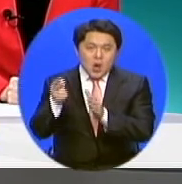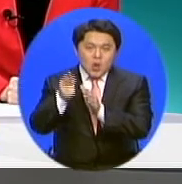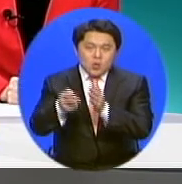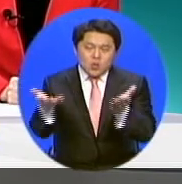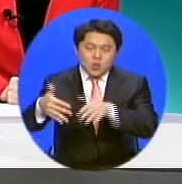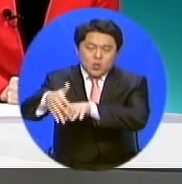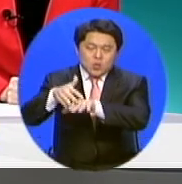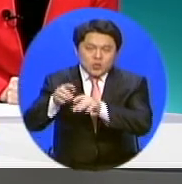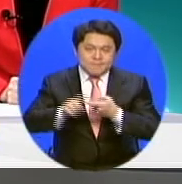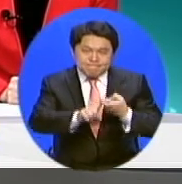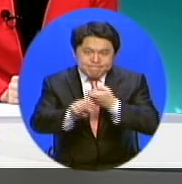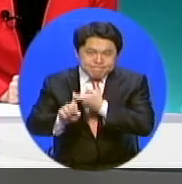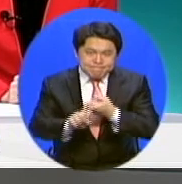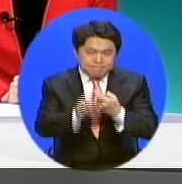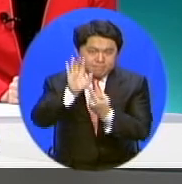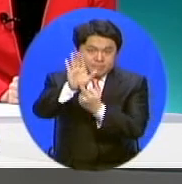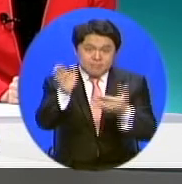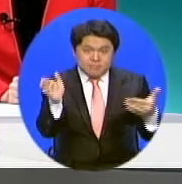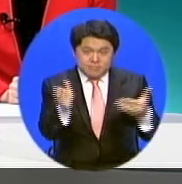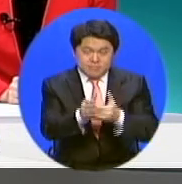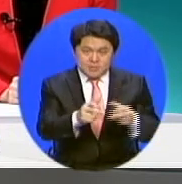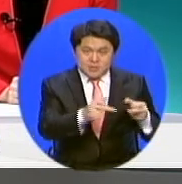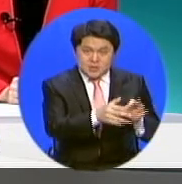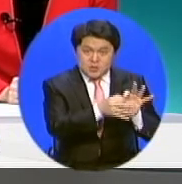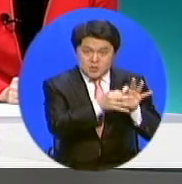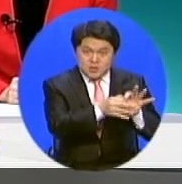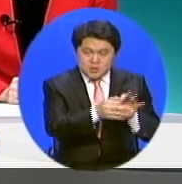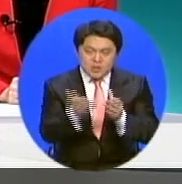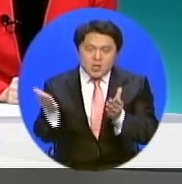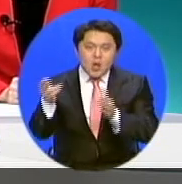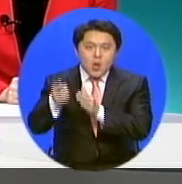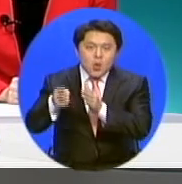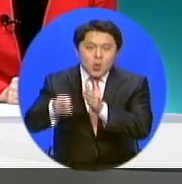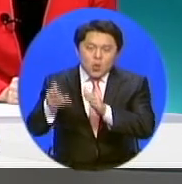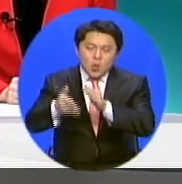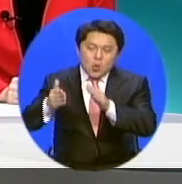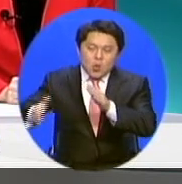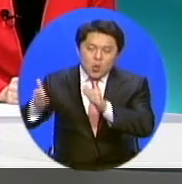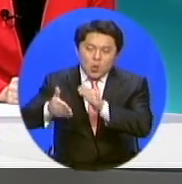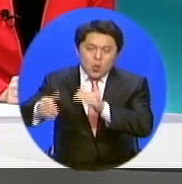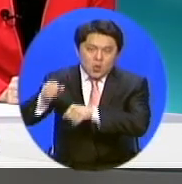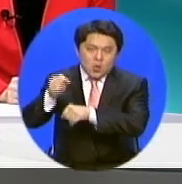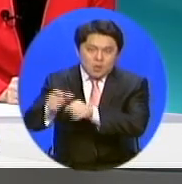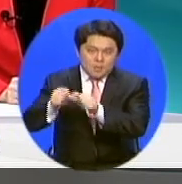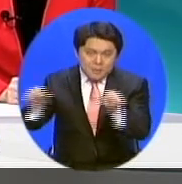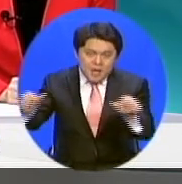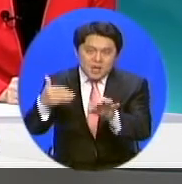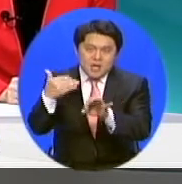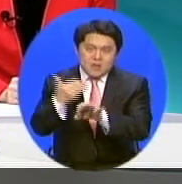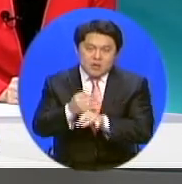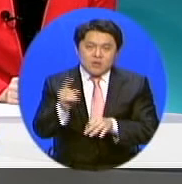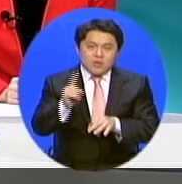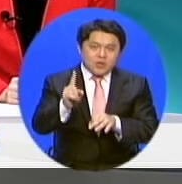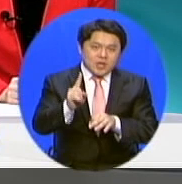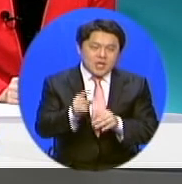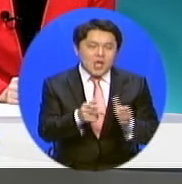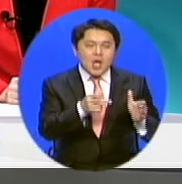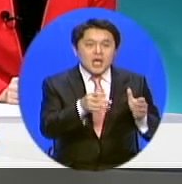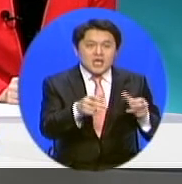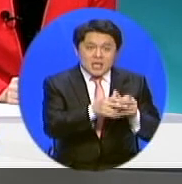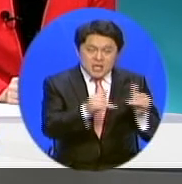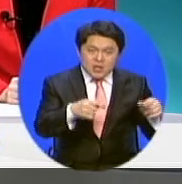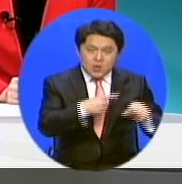노조와 연대하겠다고 밝혔습니다. 장애계는 철도의 공공성 파괴가 결국 교통약자의 안전을 위협할 수 있다고